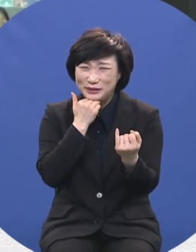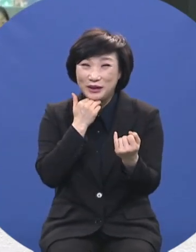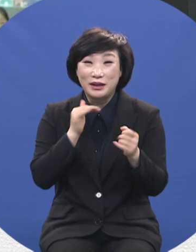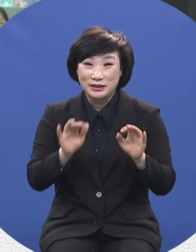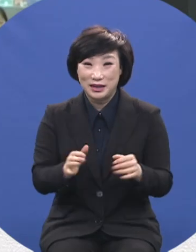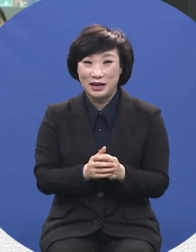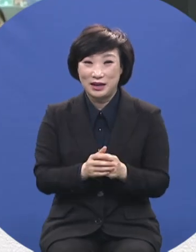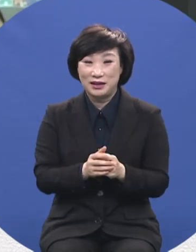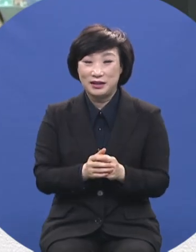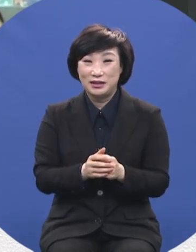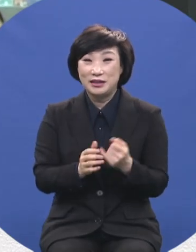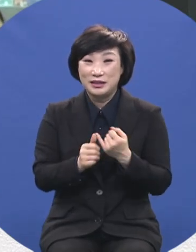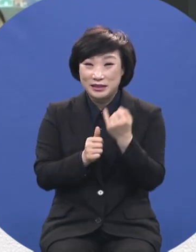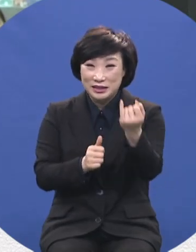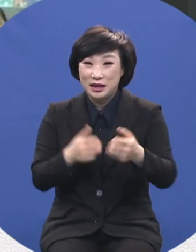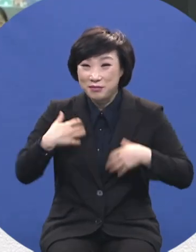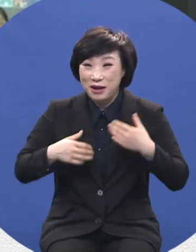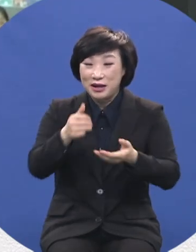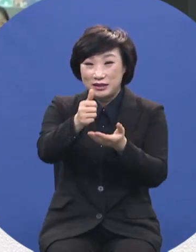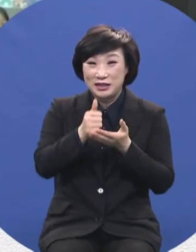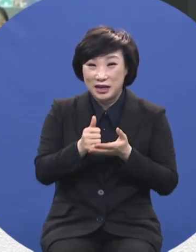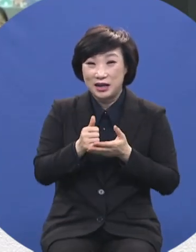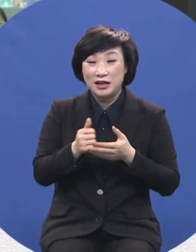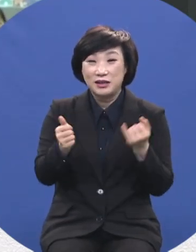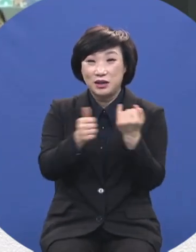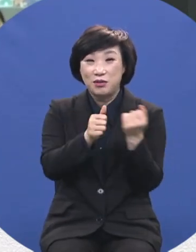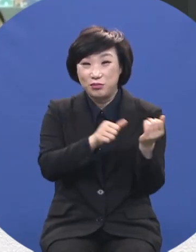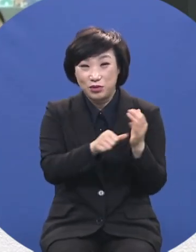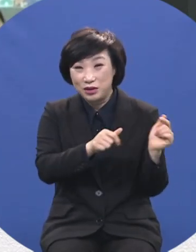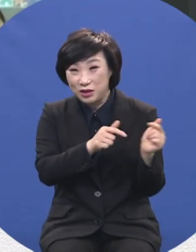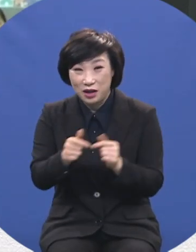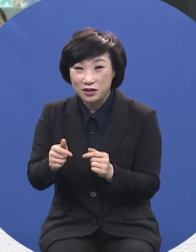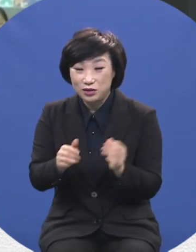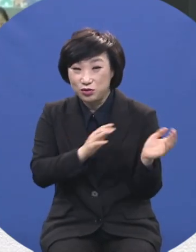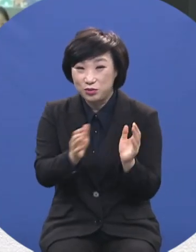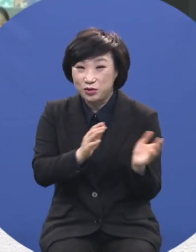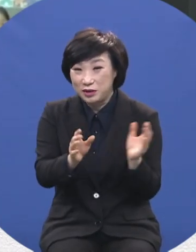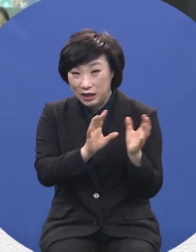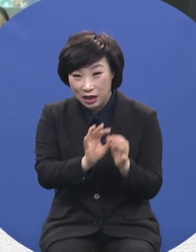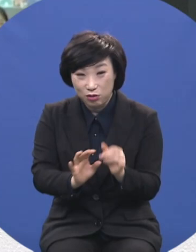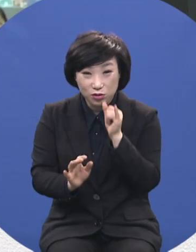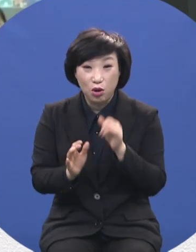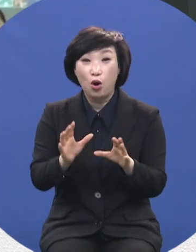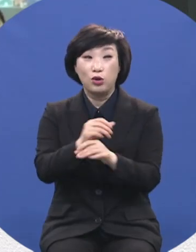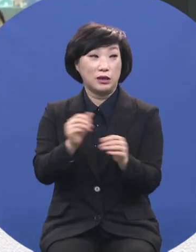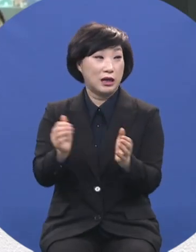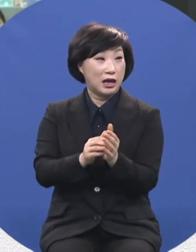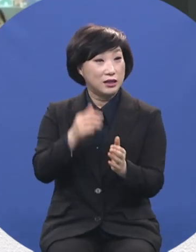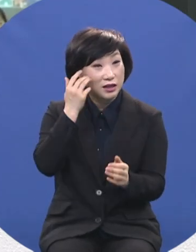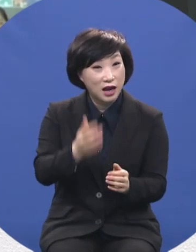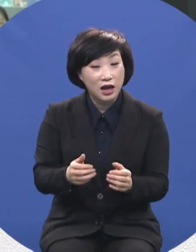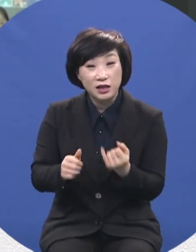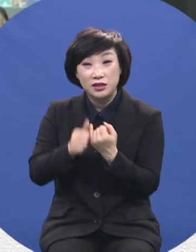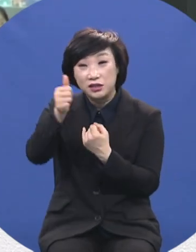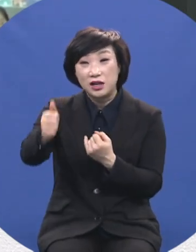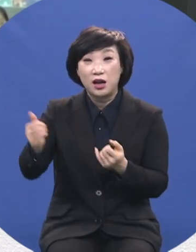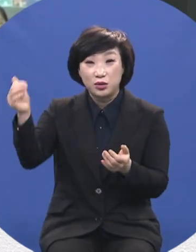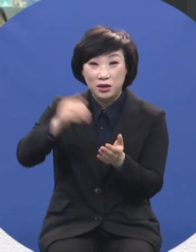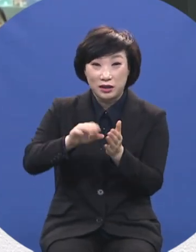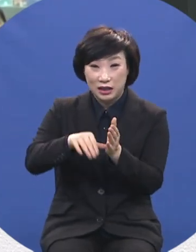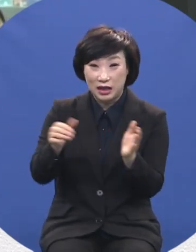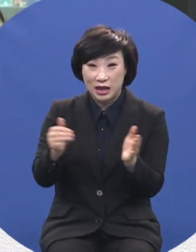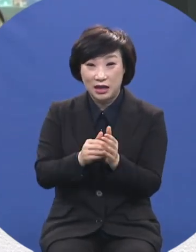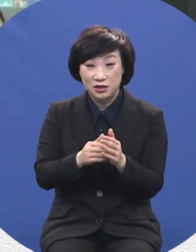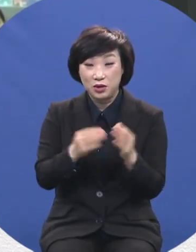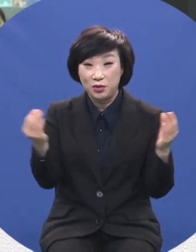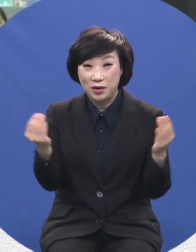열심히 신랑을 맞이할 혼수품을 만듭니다. 언제까지? 신랑이 올 때까지 완수해야 됩니다.